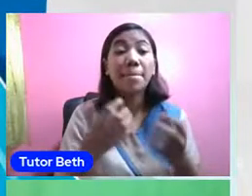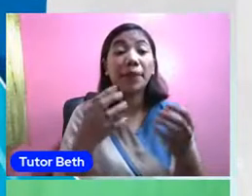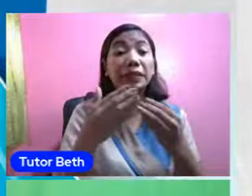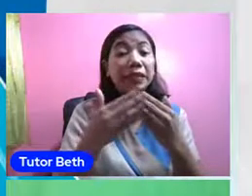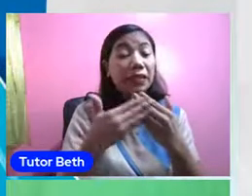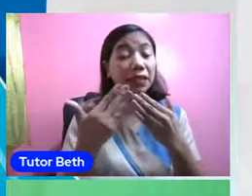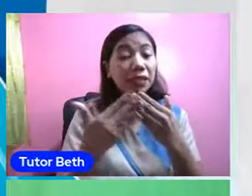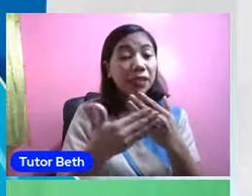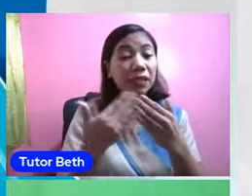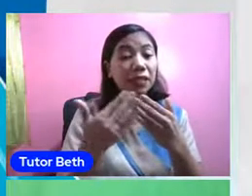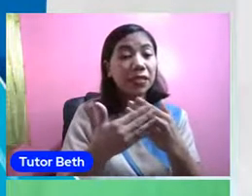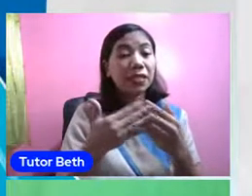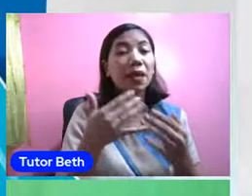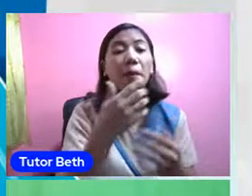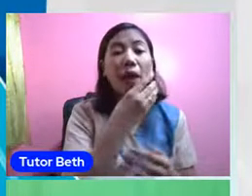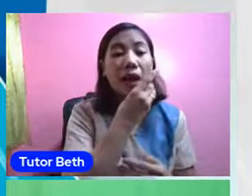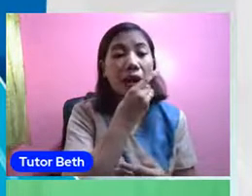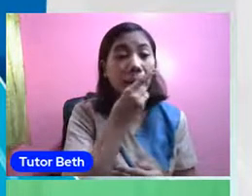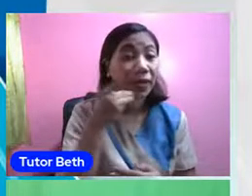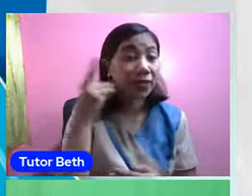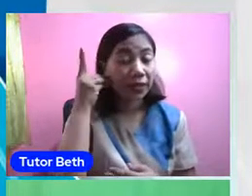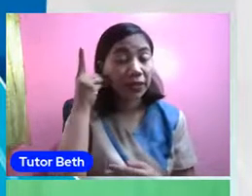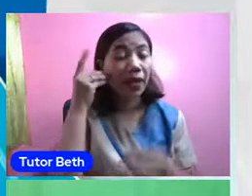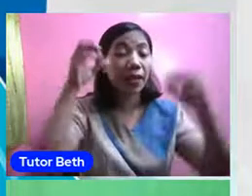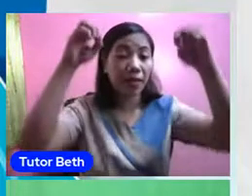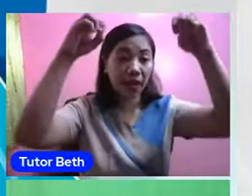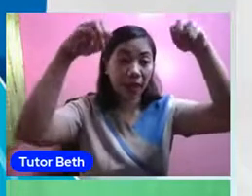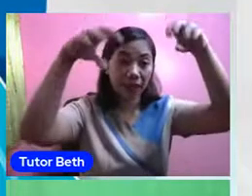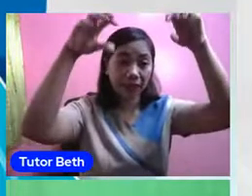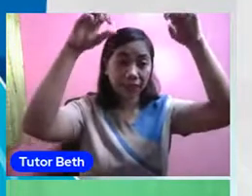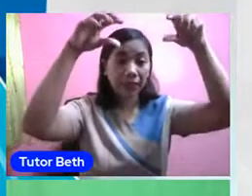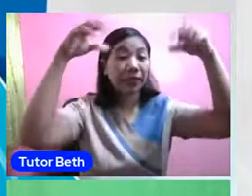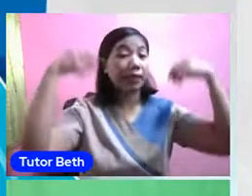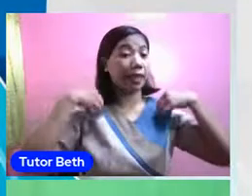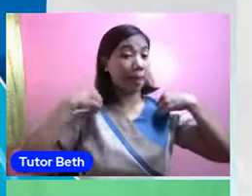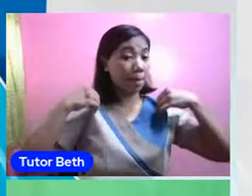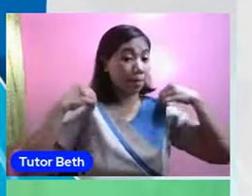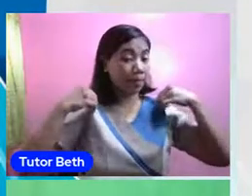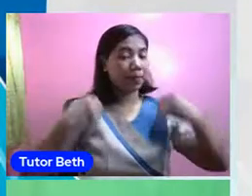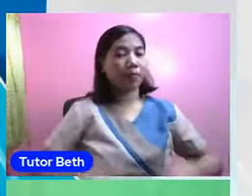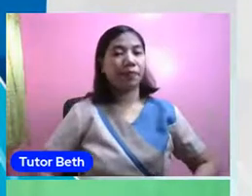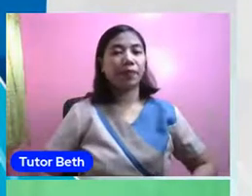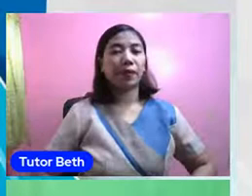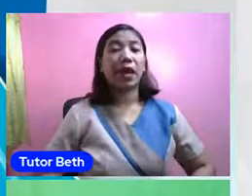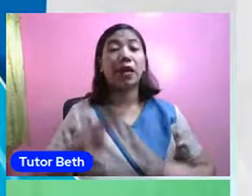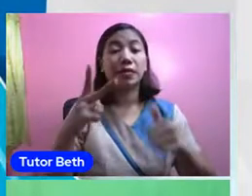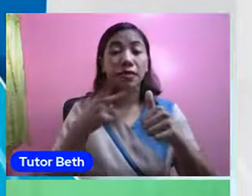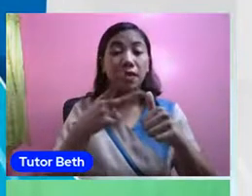makakatuyo ng damit. Okay, pangalawang larawan.